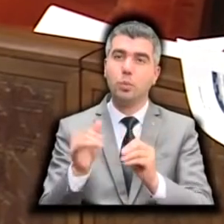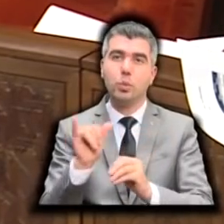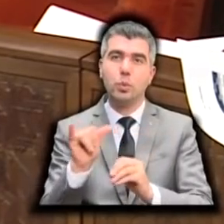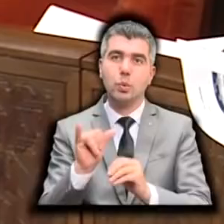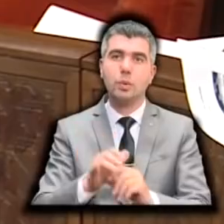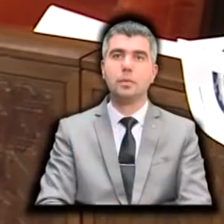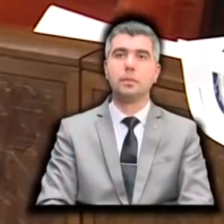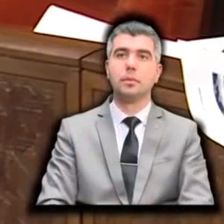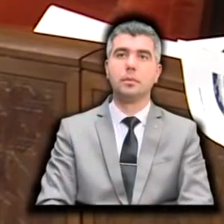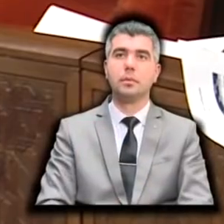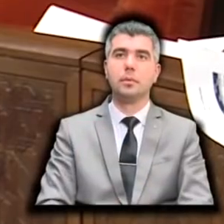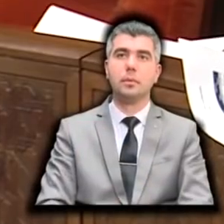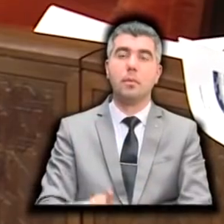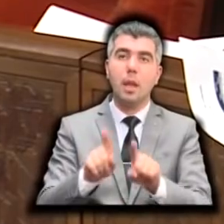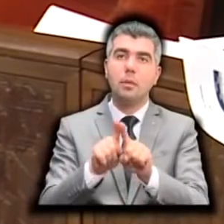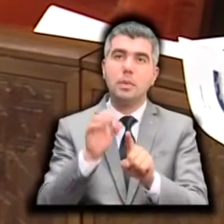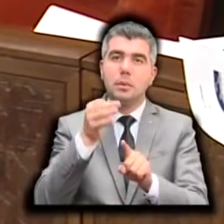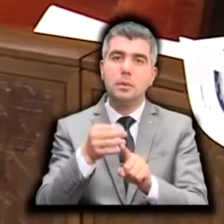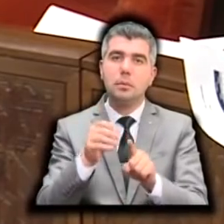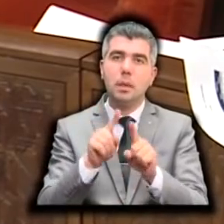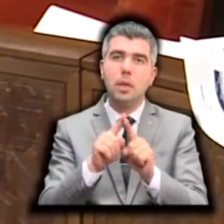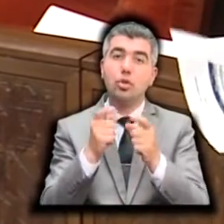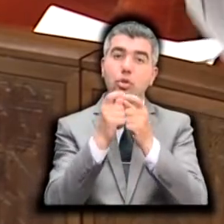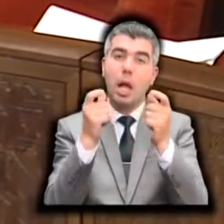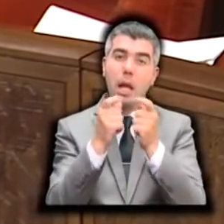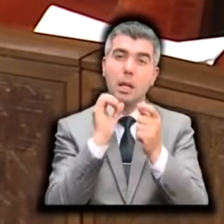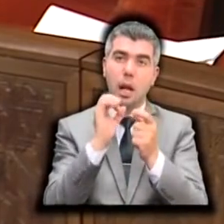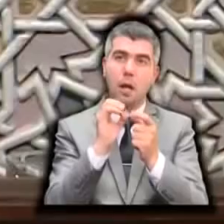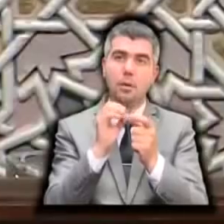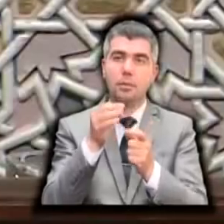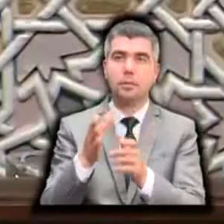المنافسة اللي خاصنا نحرصوا عليها. انتهى الوقت سيد الوزير، شكرا.